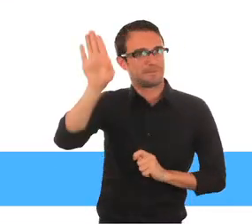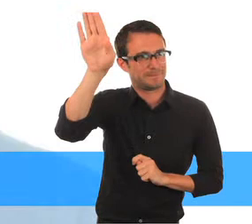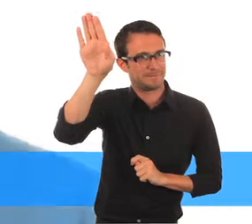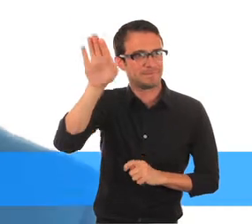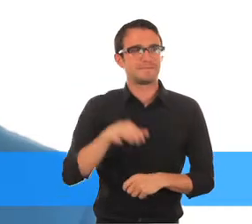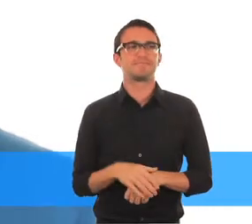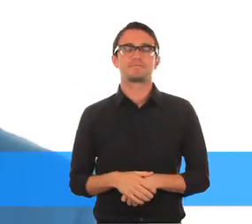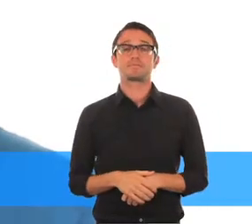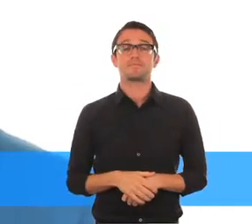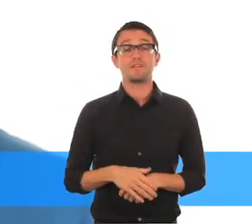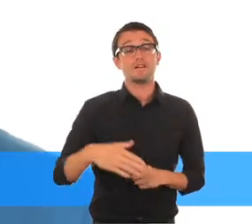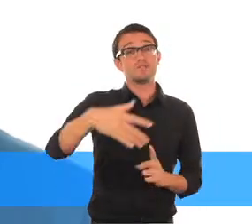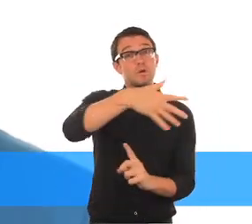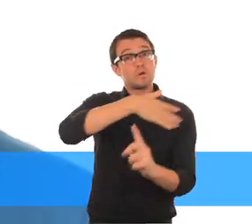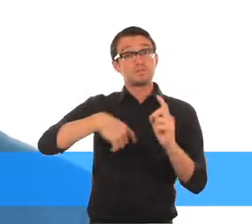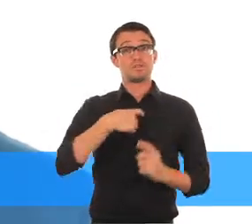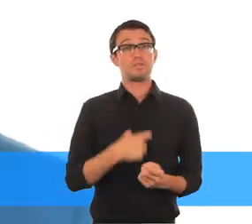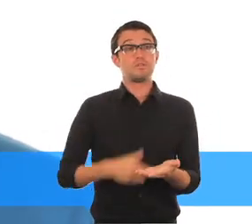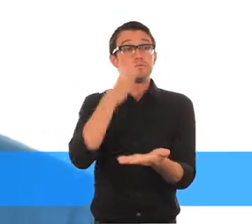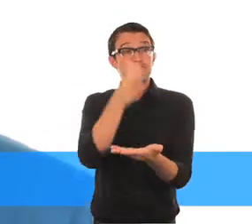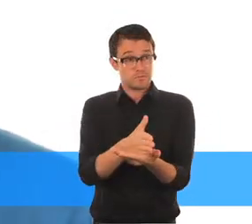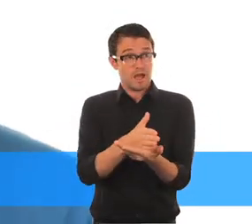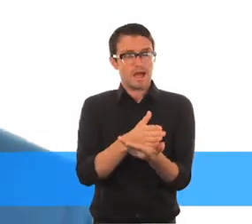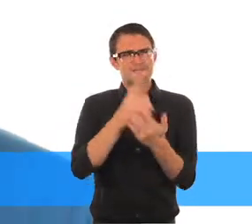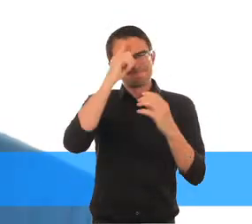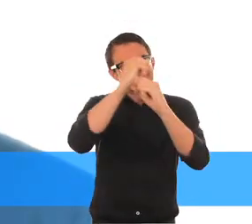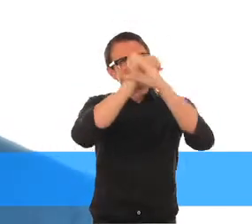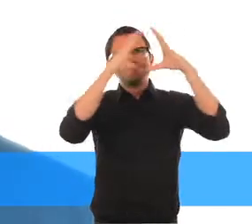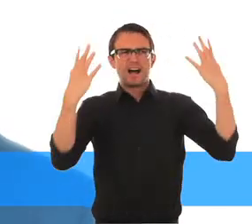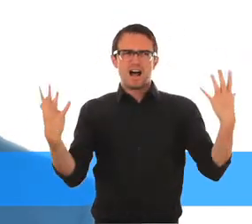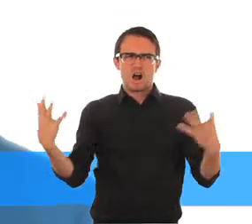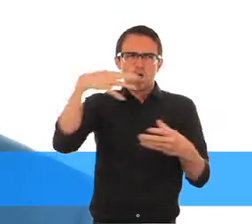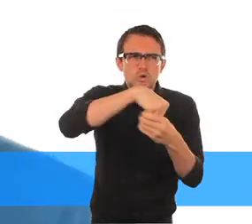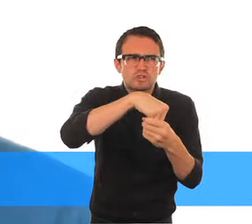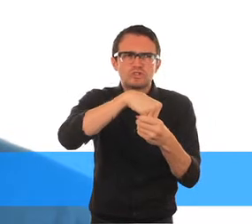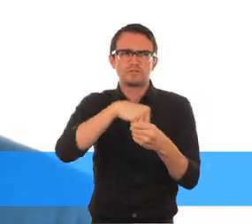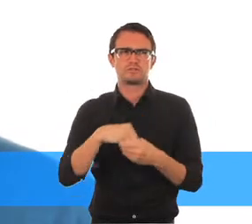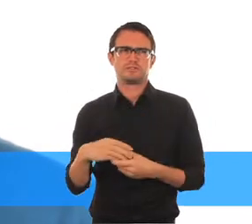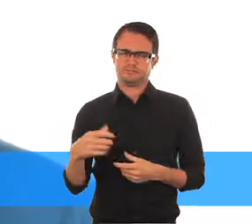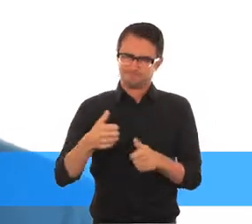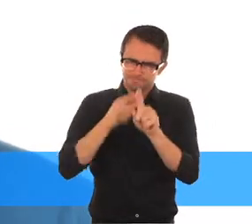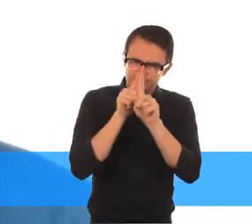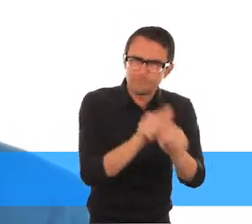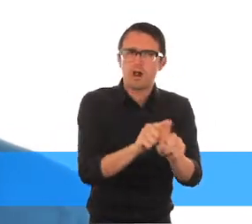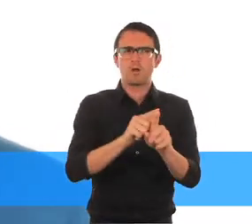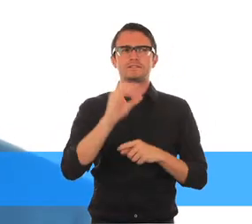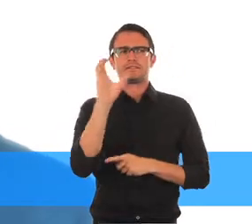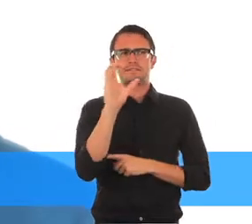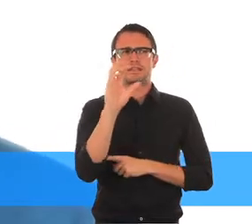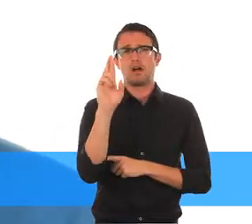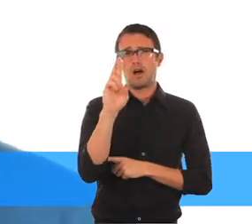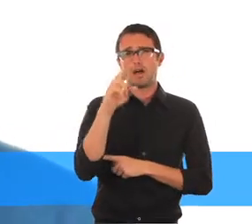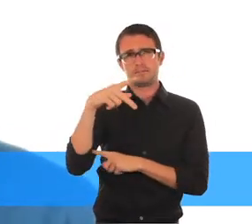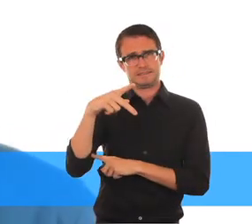urne. Les modèles sociaux et de respect des droits de l'homme relatifs au handicap, conjugués à une approche inclusive de développement,